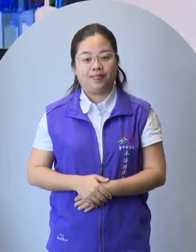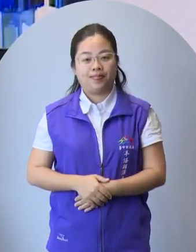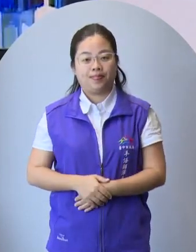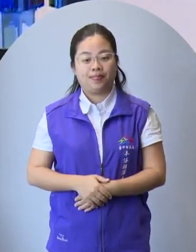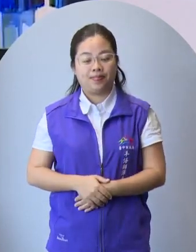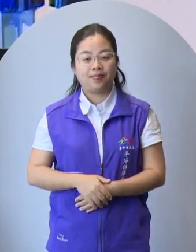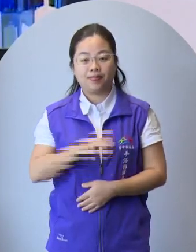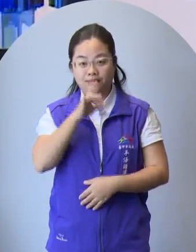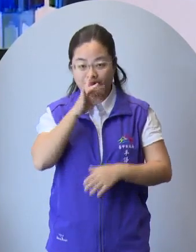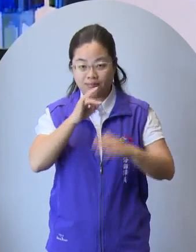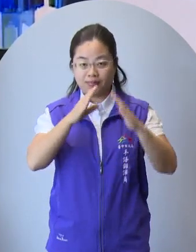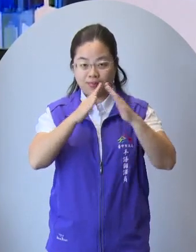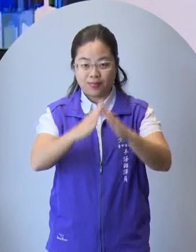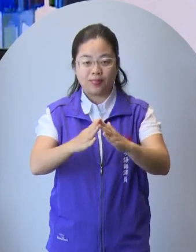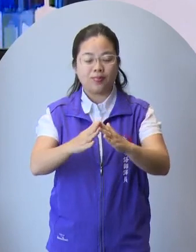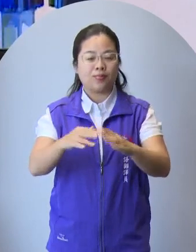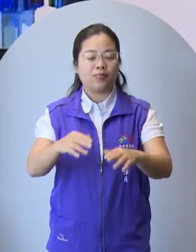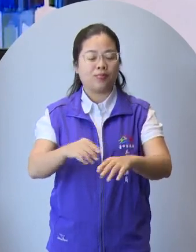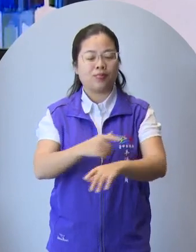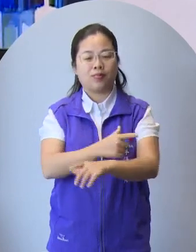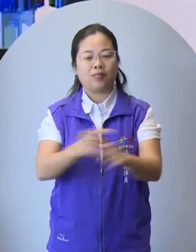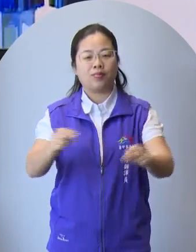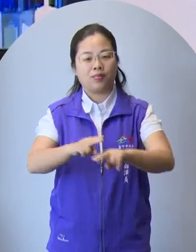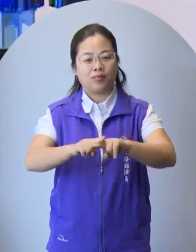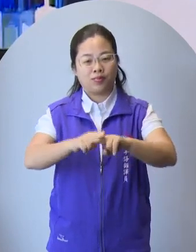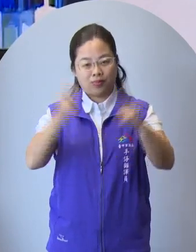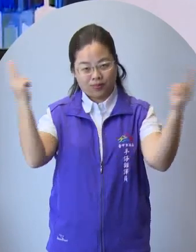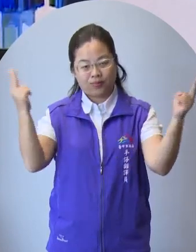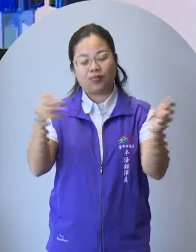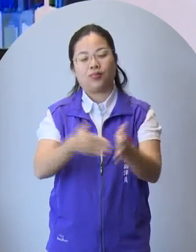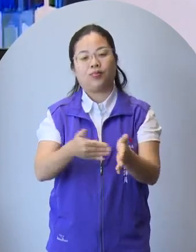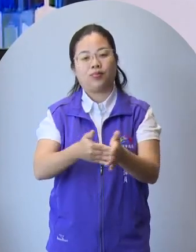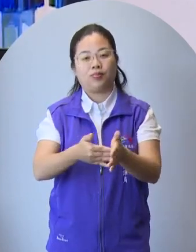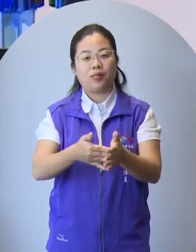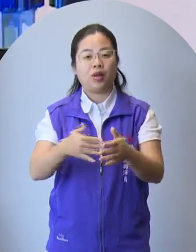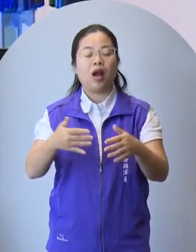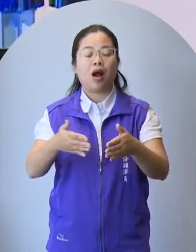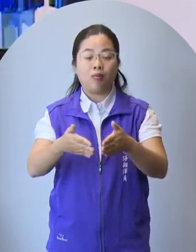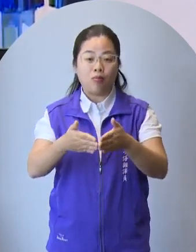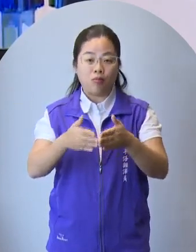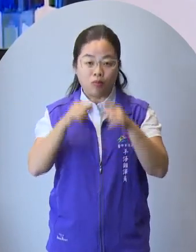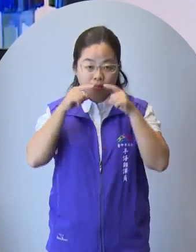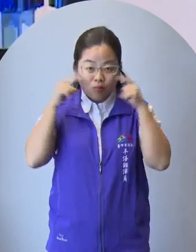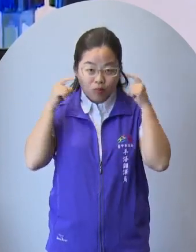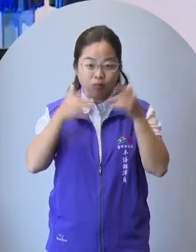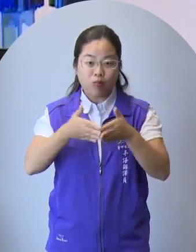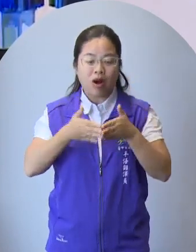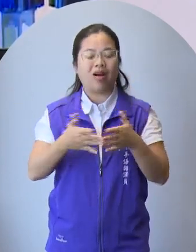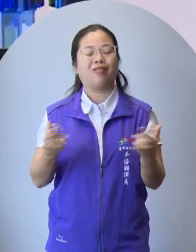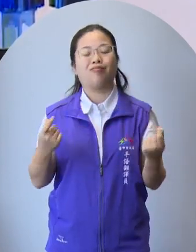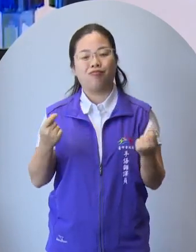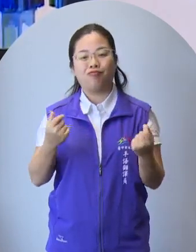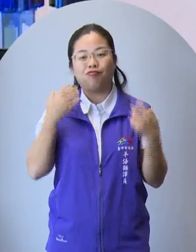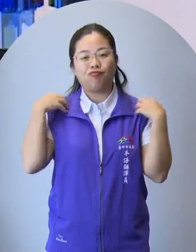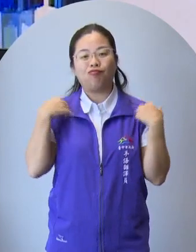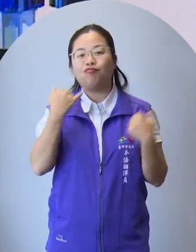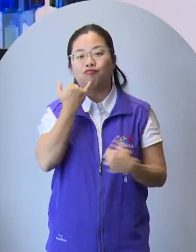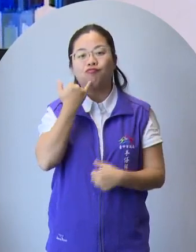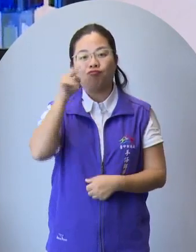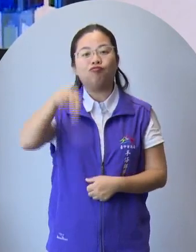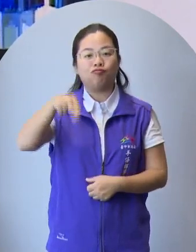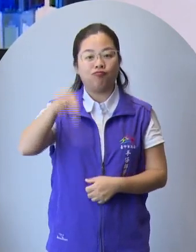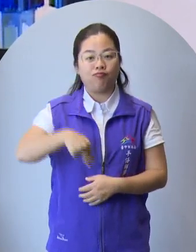市的学校口罩都解封，那当然要戴的人也可以不管在室内室外要戴也都